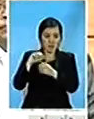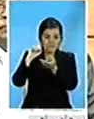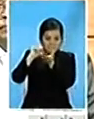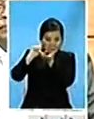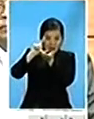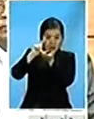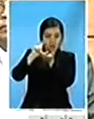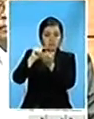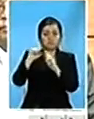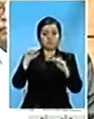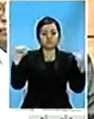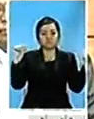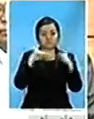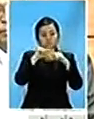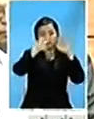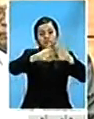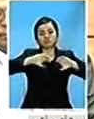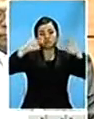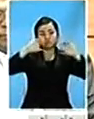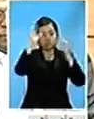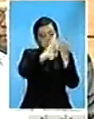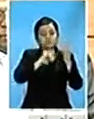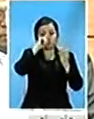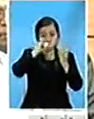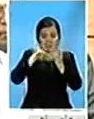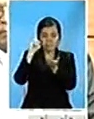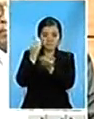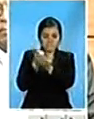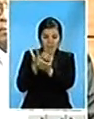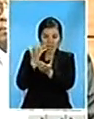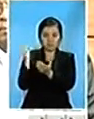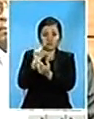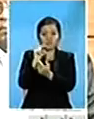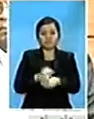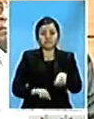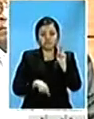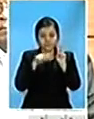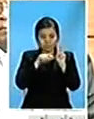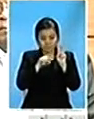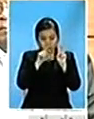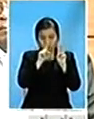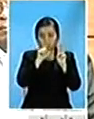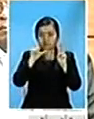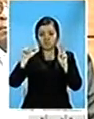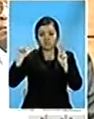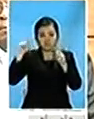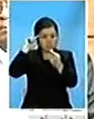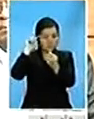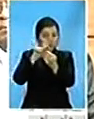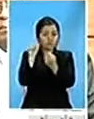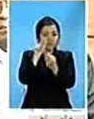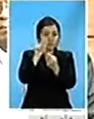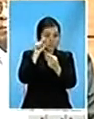ของรัฐบาลไทยงบ 2.1 ล้านล้านบาทเช่นเดียวกันเป็นเป้าหมายการจัดเก็บภา